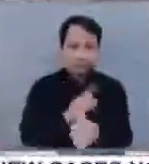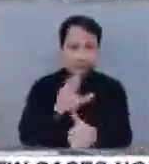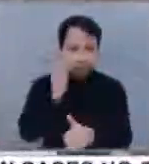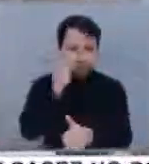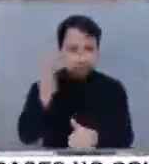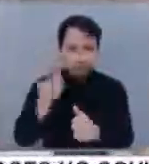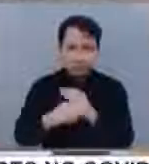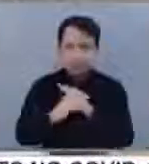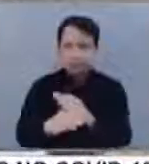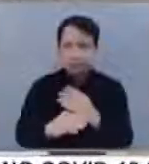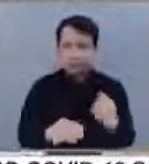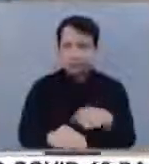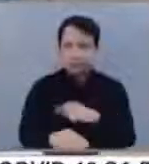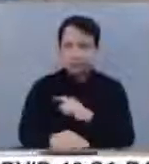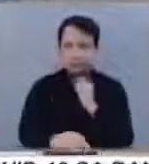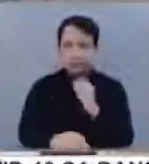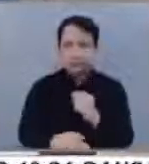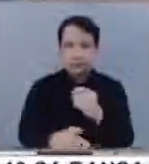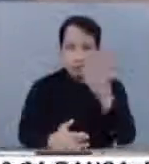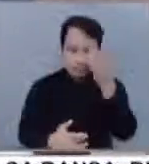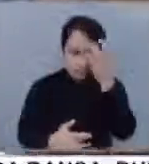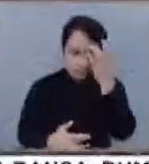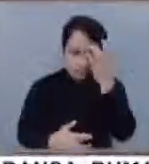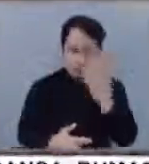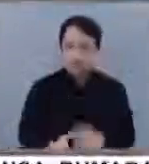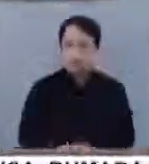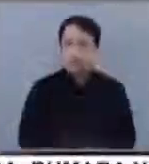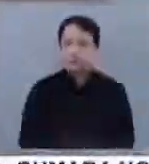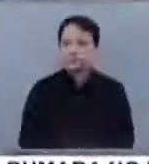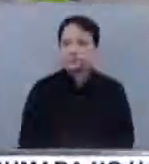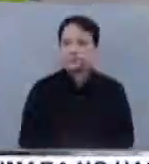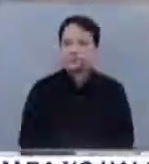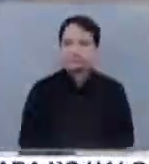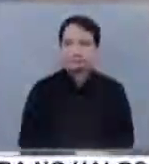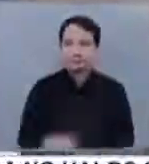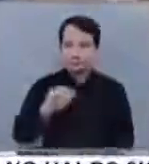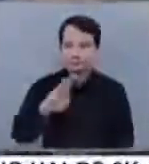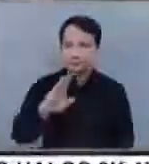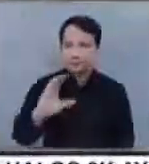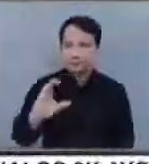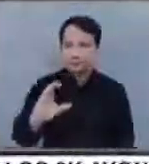laban sa mga nakakatakot na sakit. Kurt Mustaza ng IBC News, para sa Bayan.